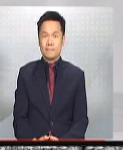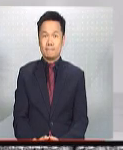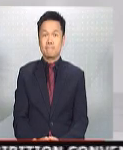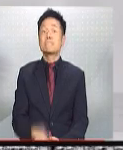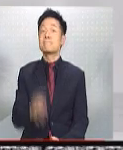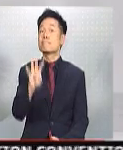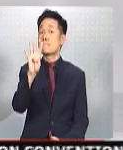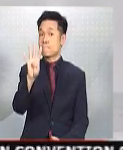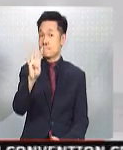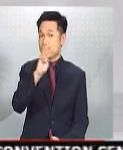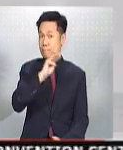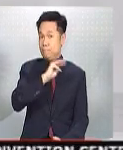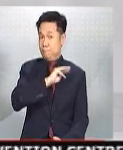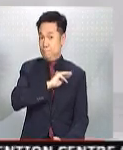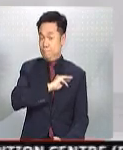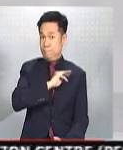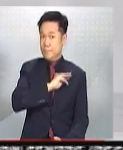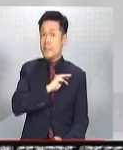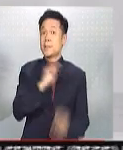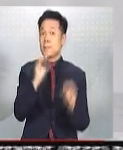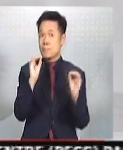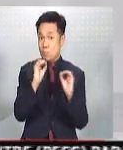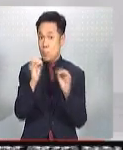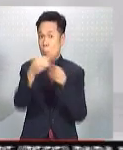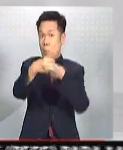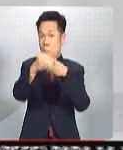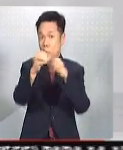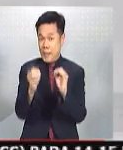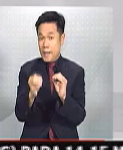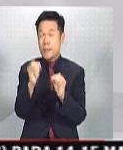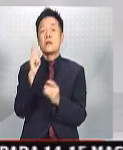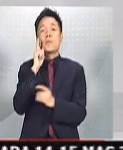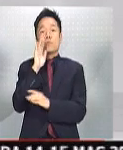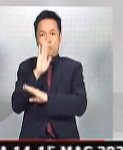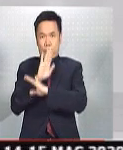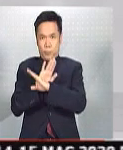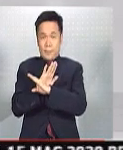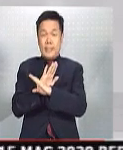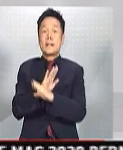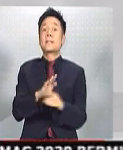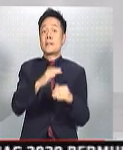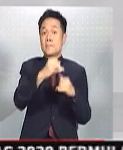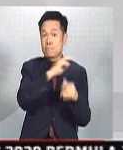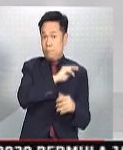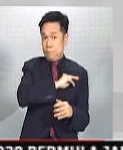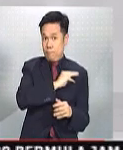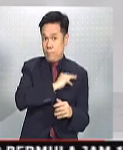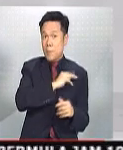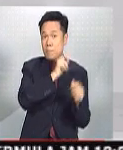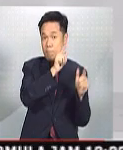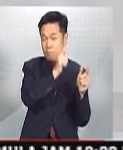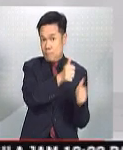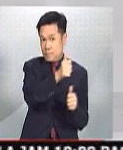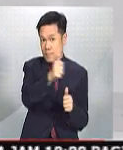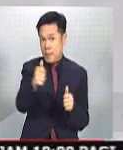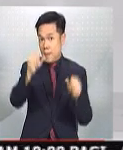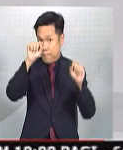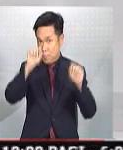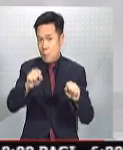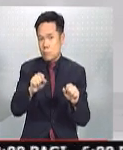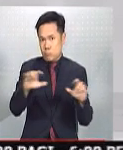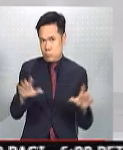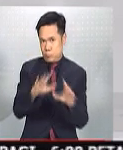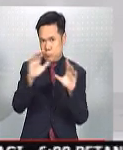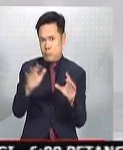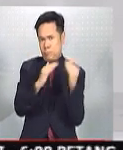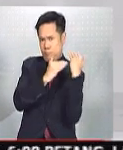Empat menteri kanan yang berlainan portfolio berjanji untuk memastikan kementerian masing-masing dapat melaksanakan tanggungjawab yang